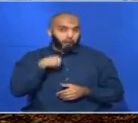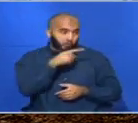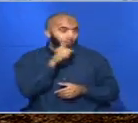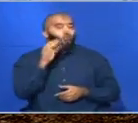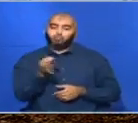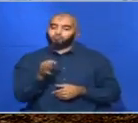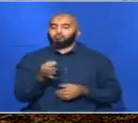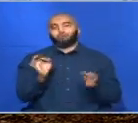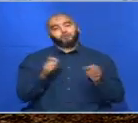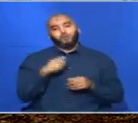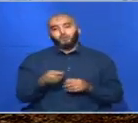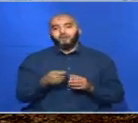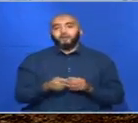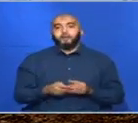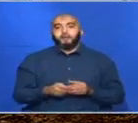في